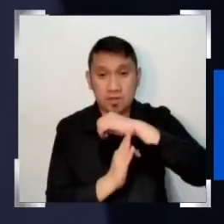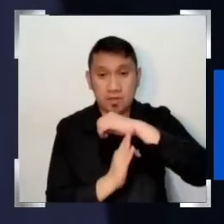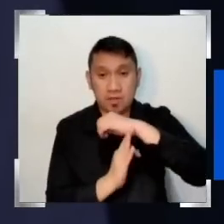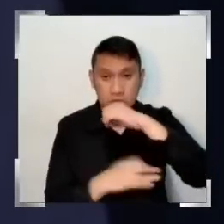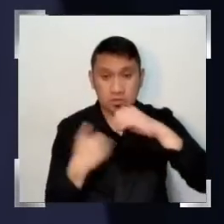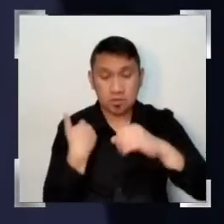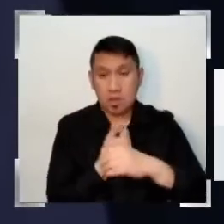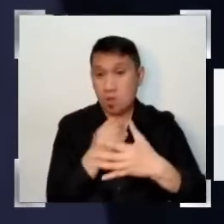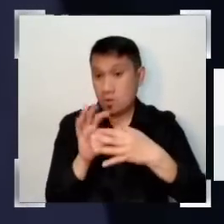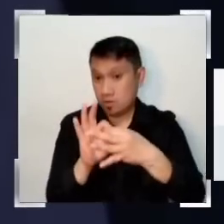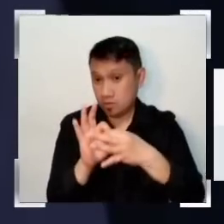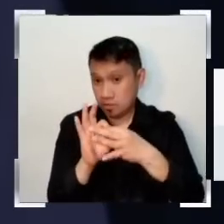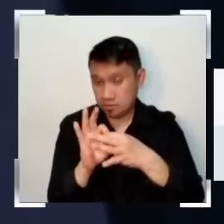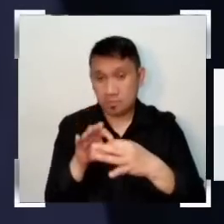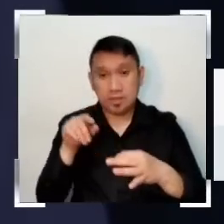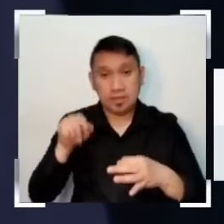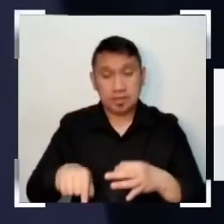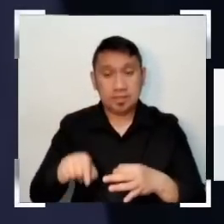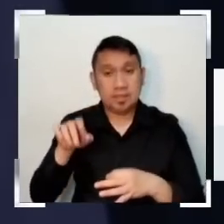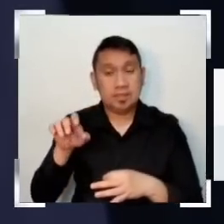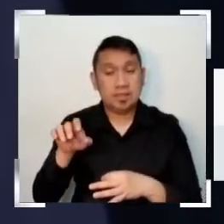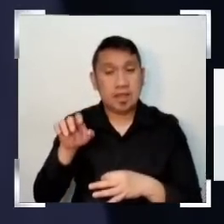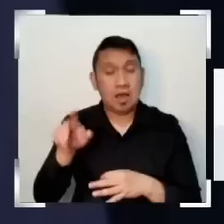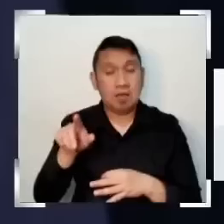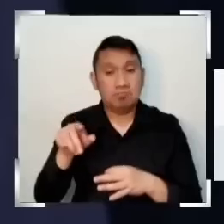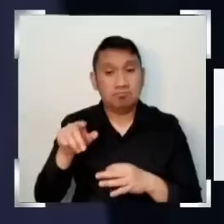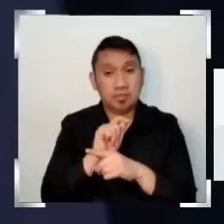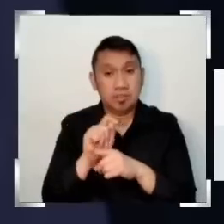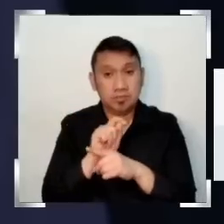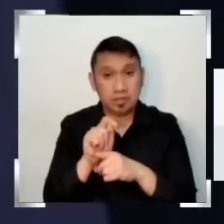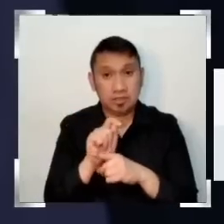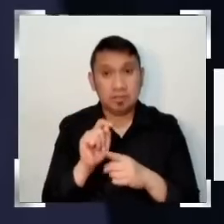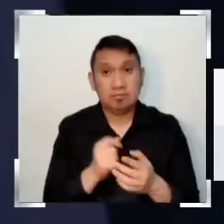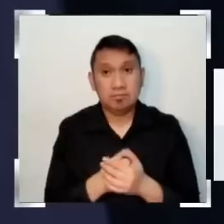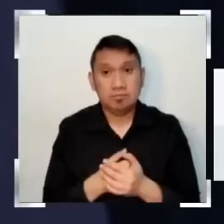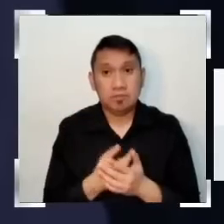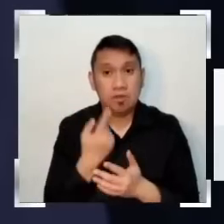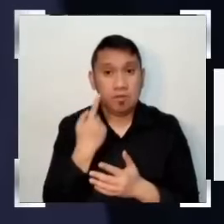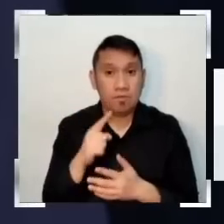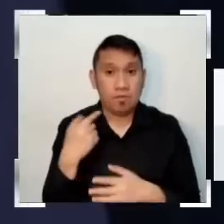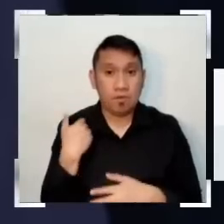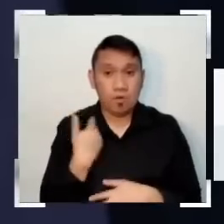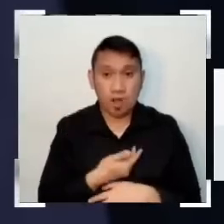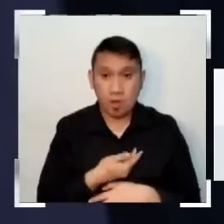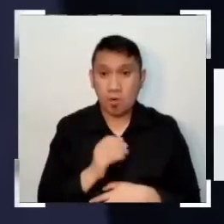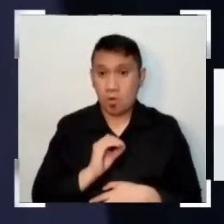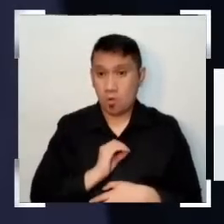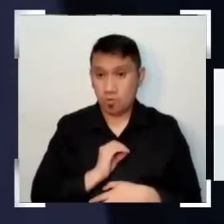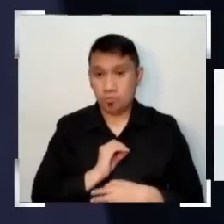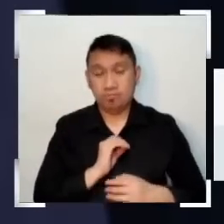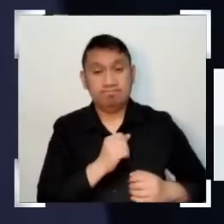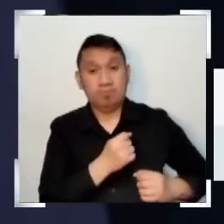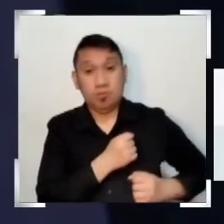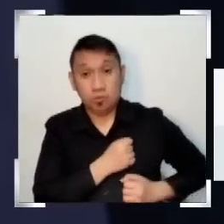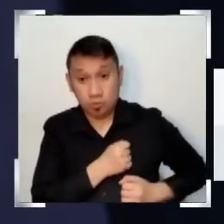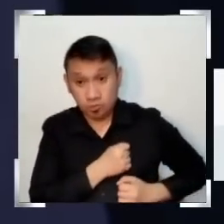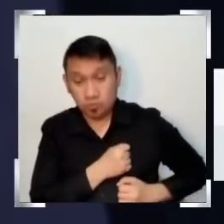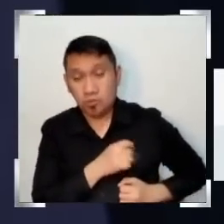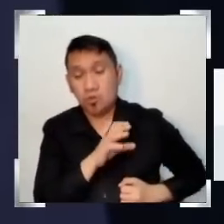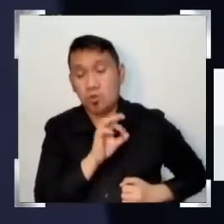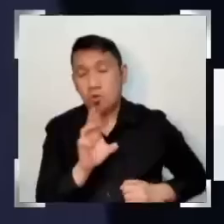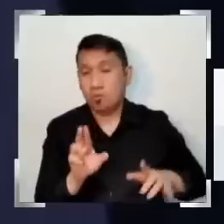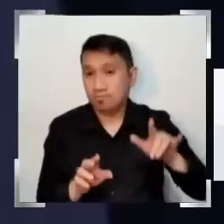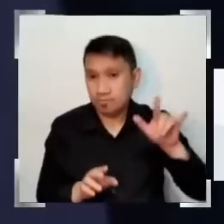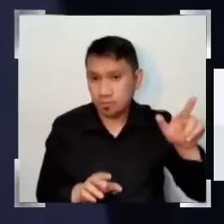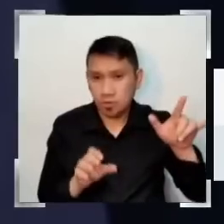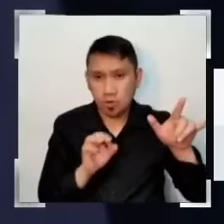treaty applies to armed attacks on either of our armed forces, our aircraft, or